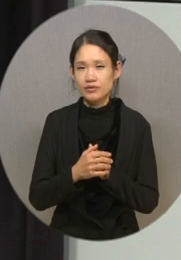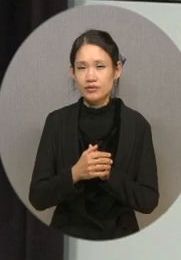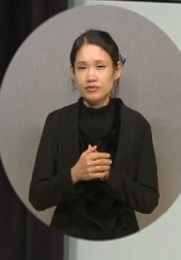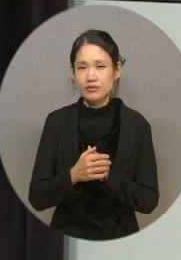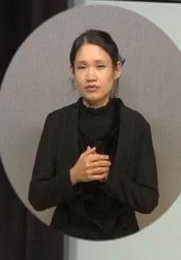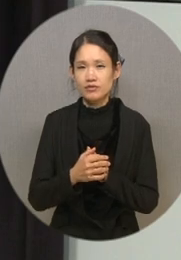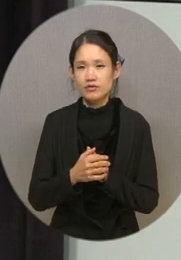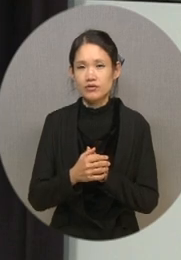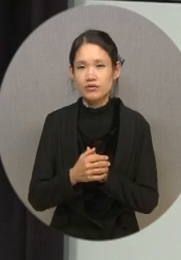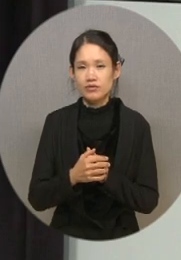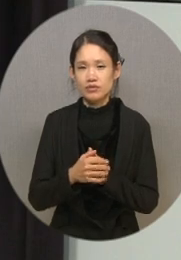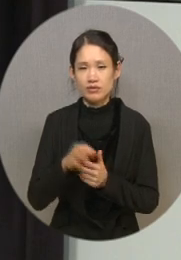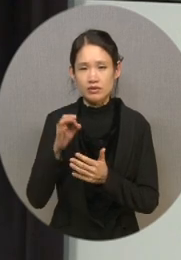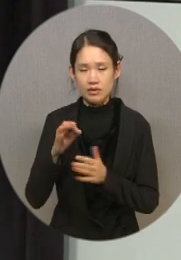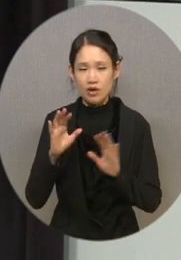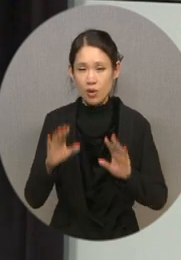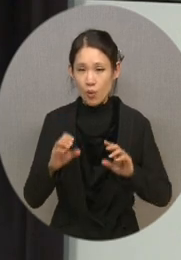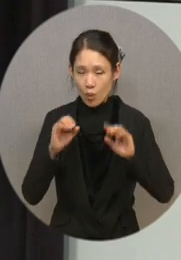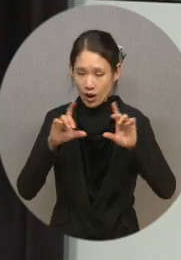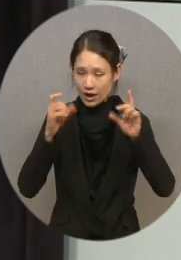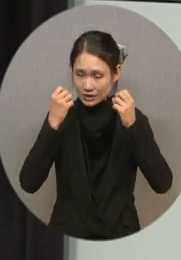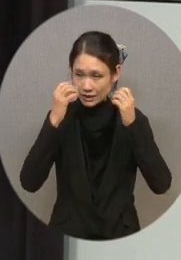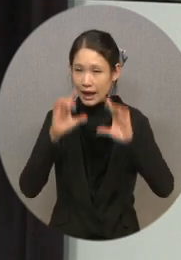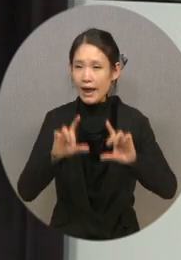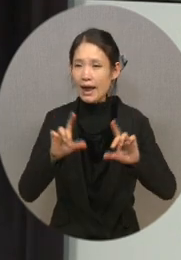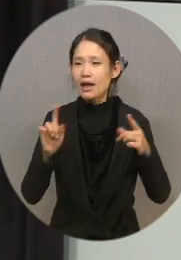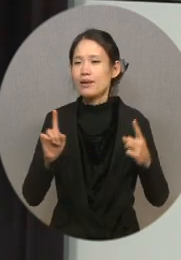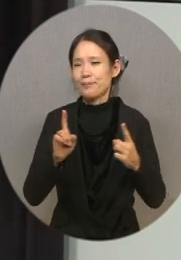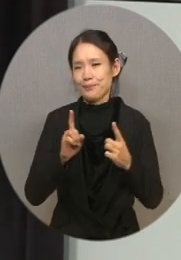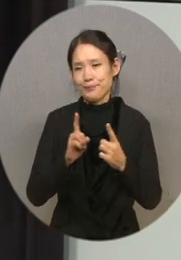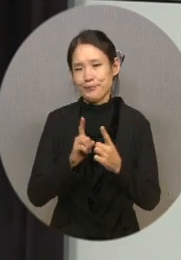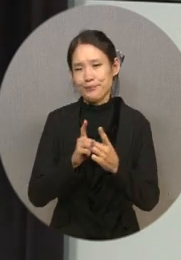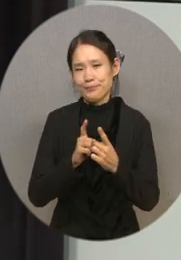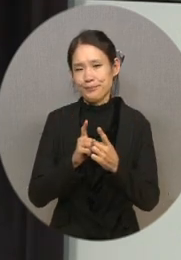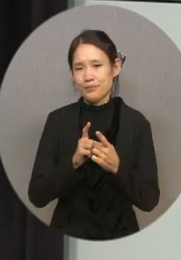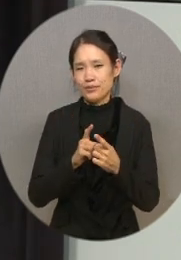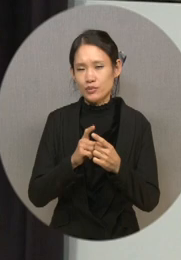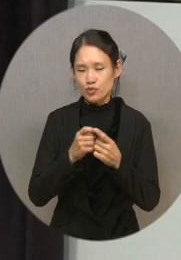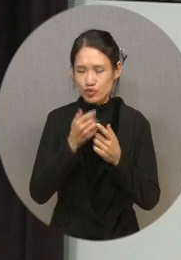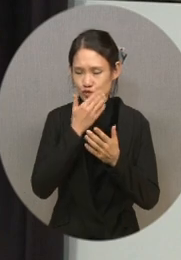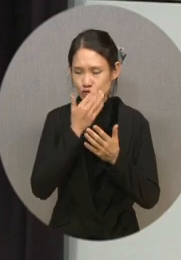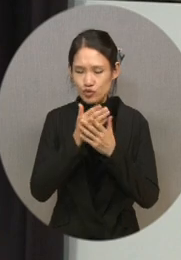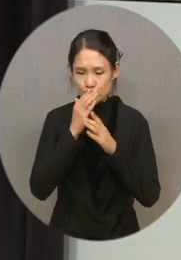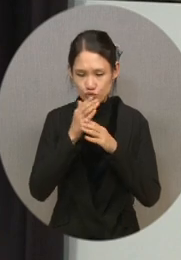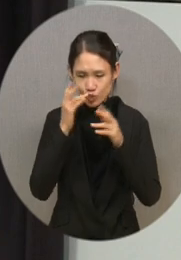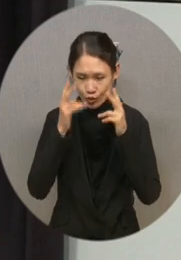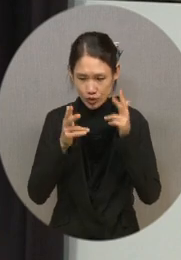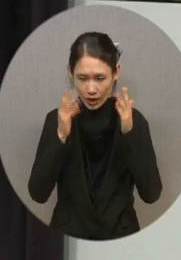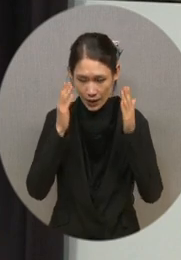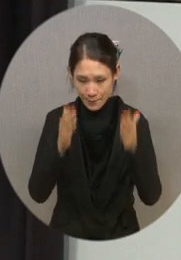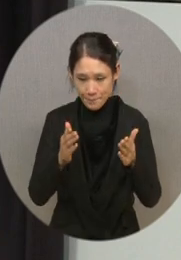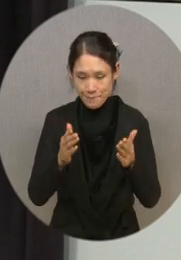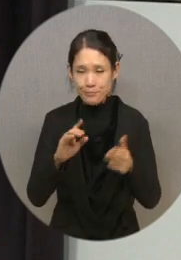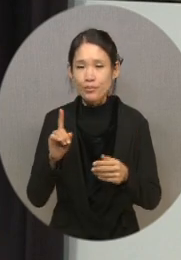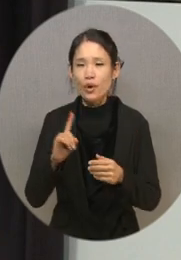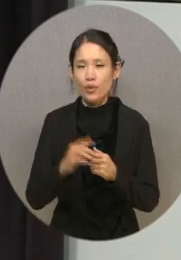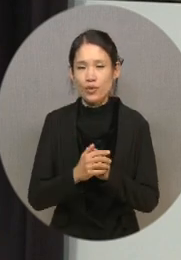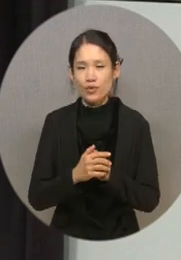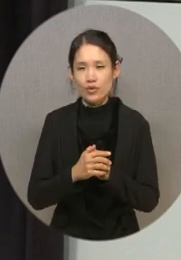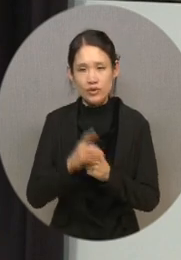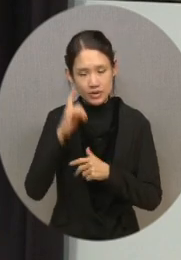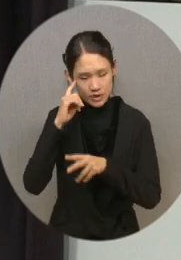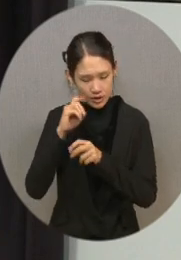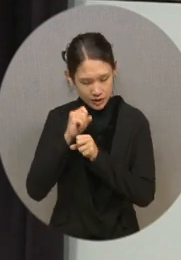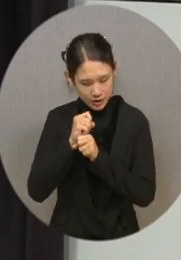한국사회복지협의회가 예. 지금 갑진년 새해를 맞아서 예, 예. 새 중점 사업은 주로 무엇을 지금